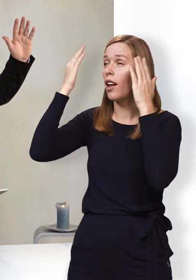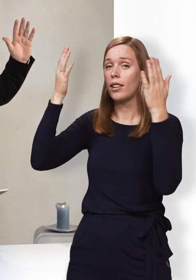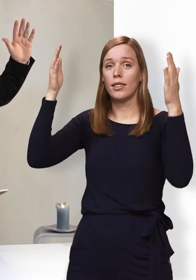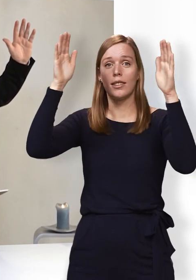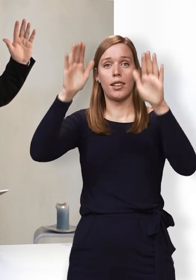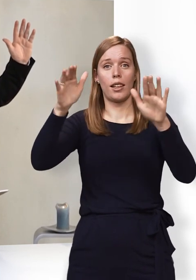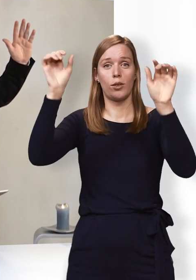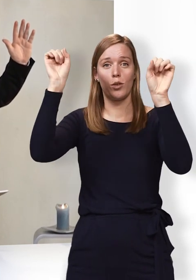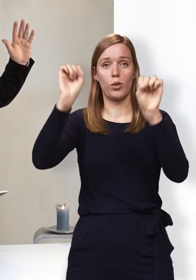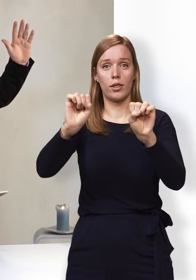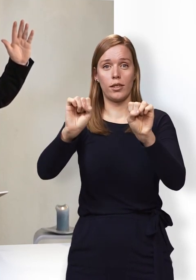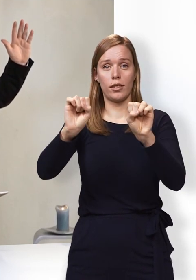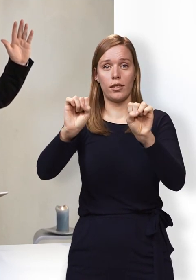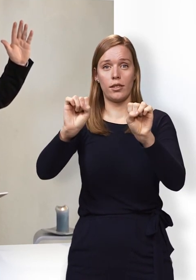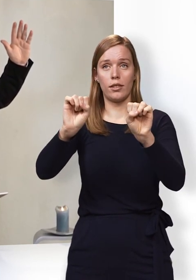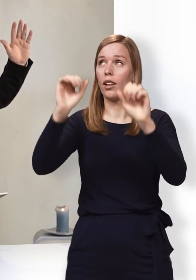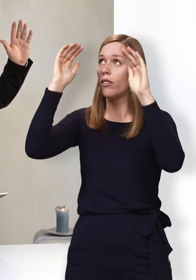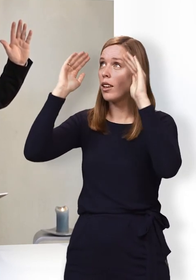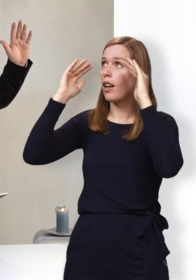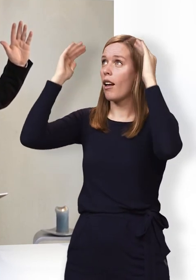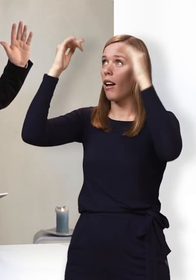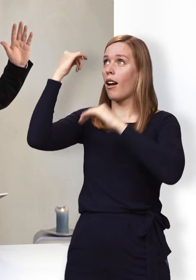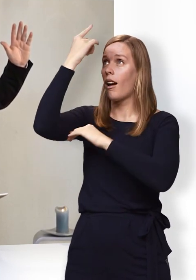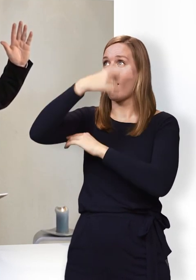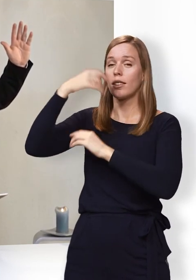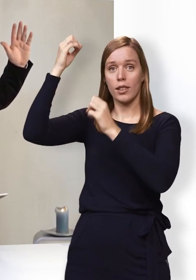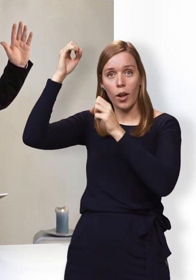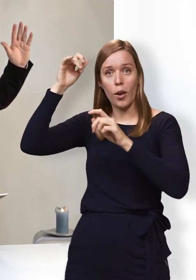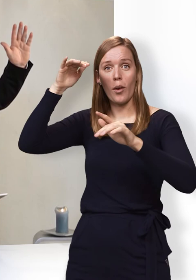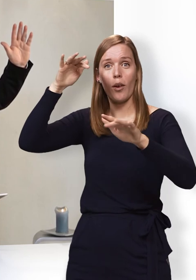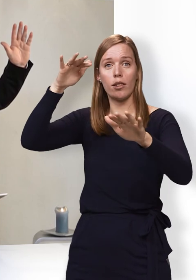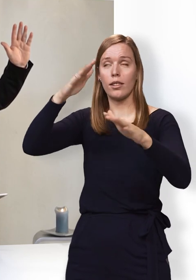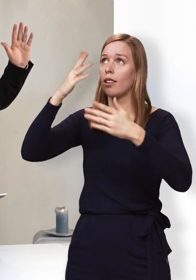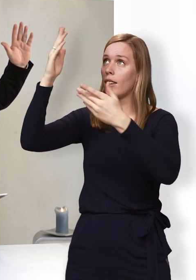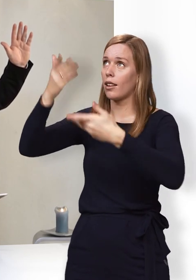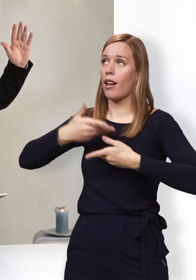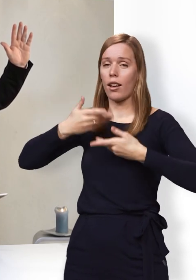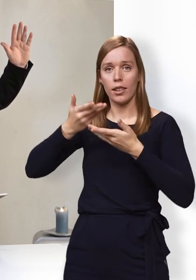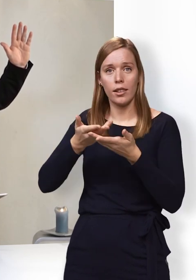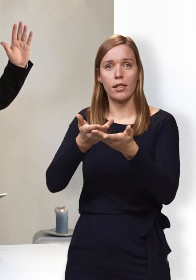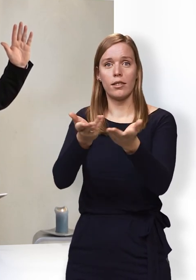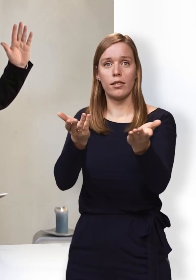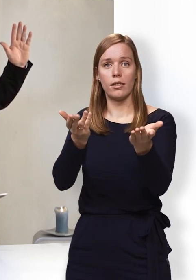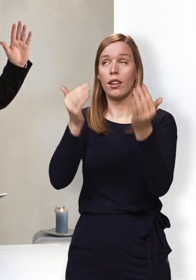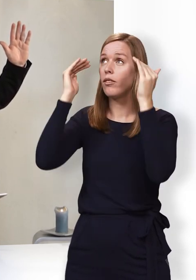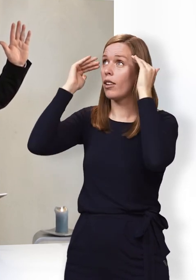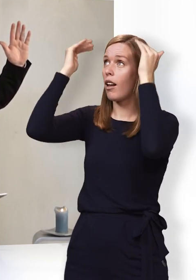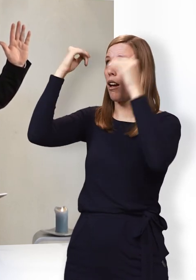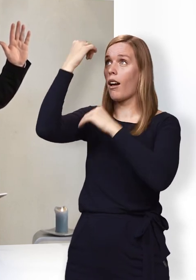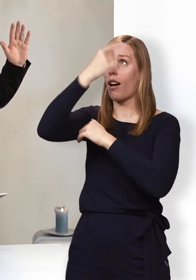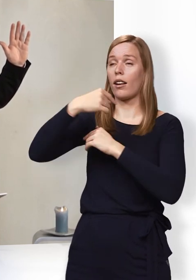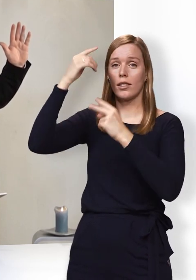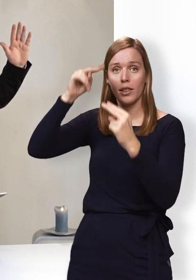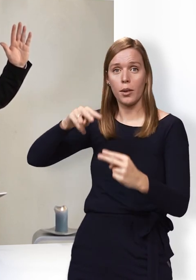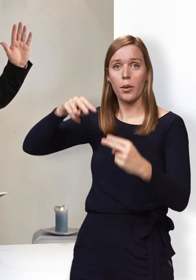dich und behüte dich. Der Herr lasse leuchten sein Angesicht über dir und sei dir gnädig. Der Herr erhebe sein